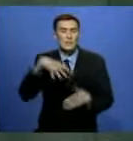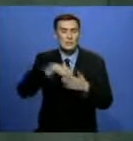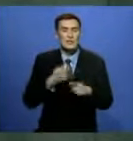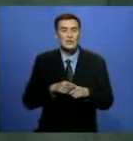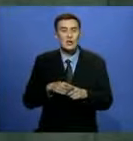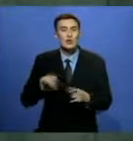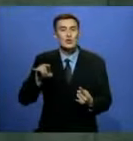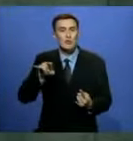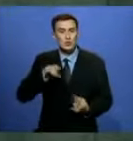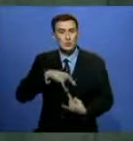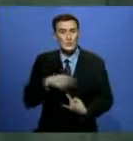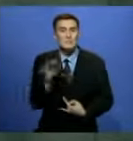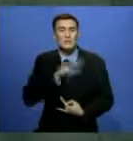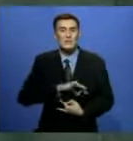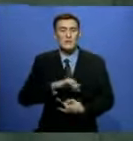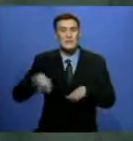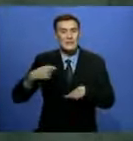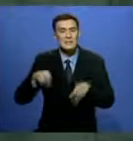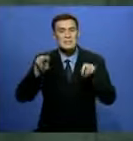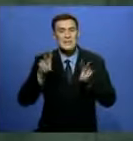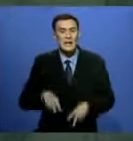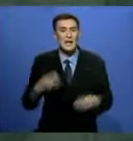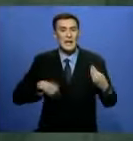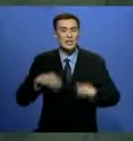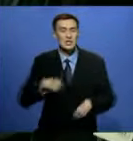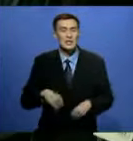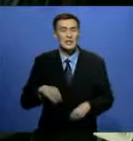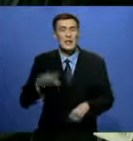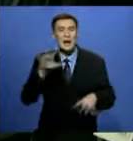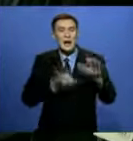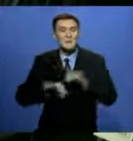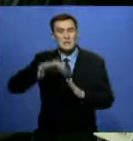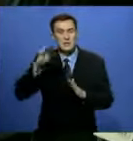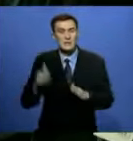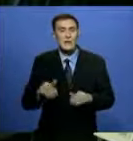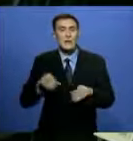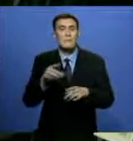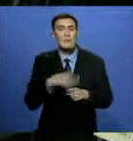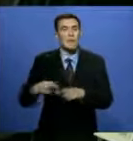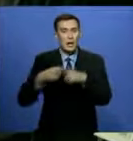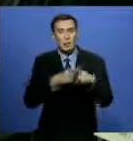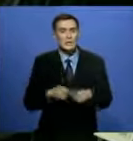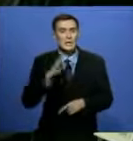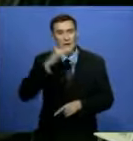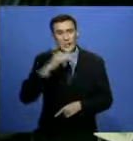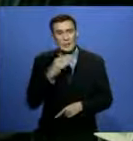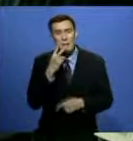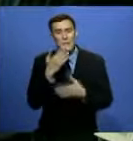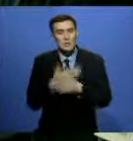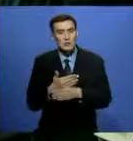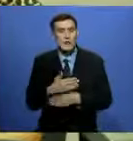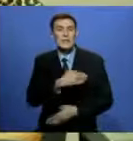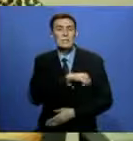этих школьных костюмах, используются в изготовлении специальной одежды для альпинистов. Родителям в Беларуси они помогают определять